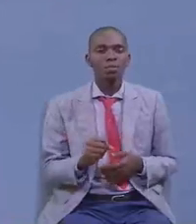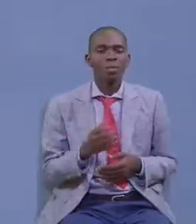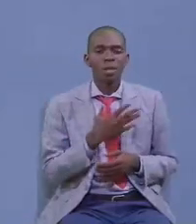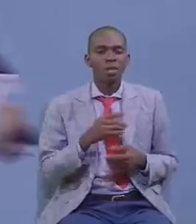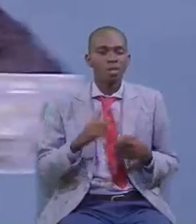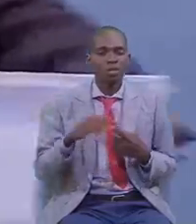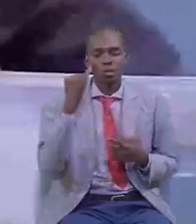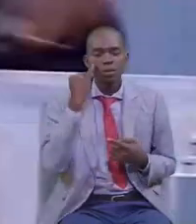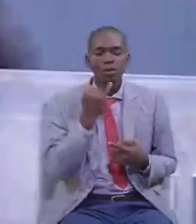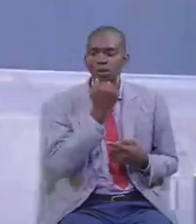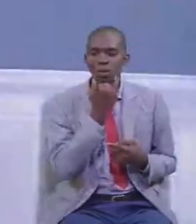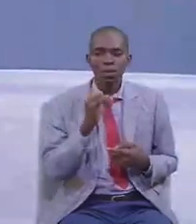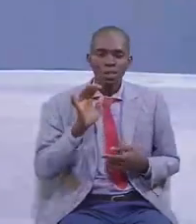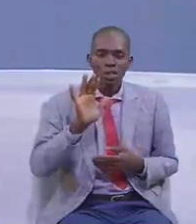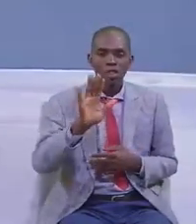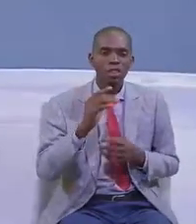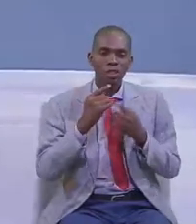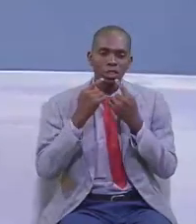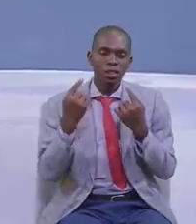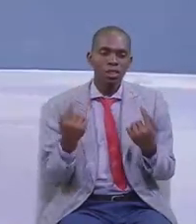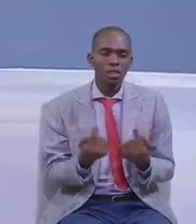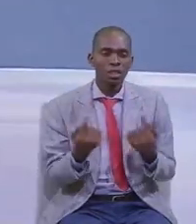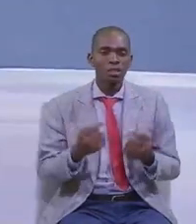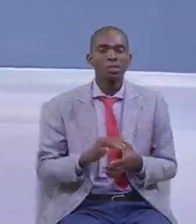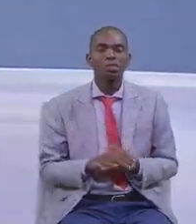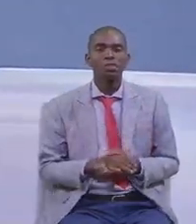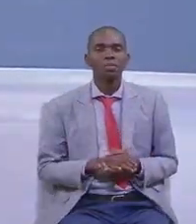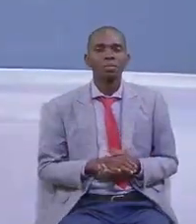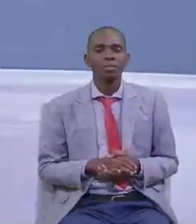Et à Jacob, à Israël, son péché.